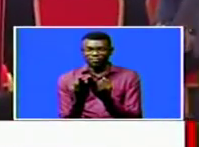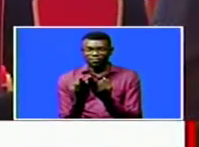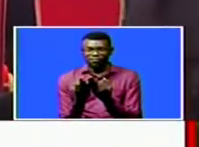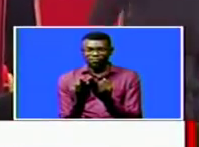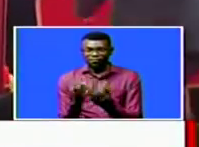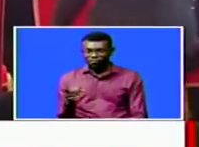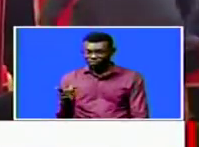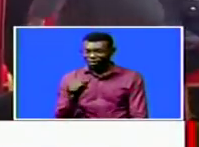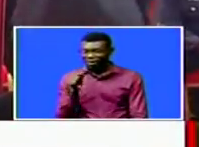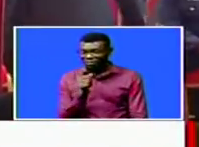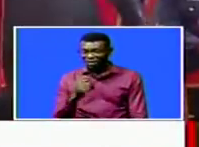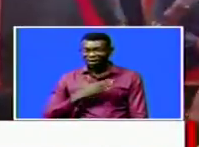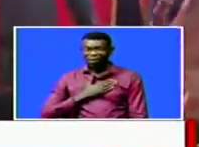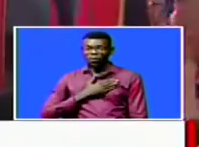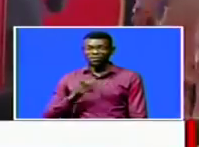ya mzee wetu